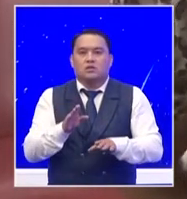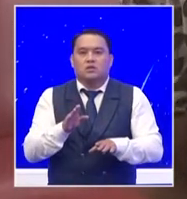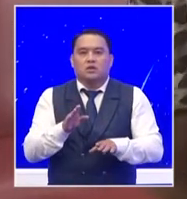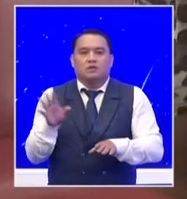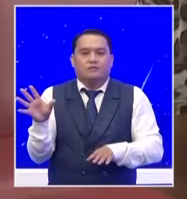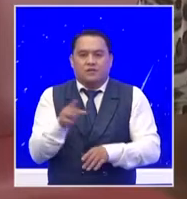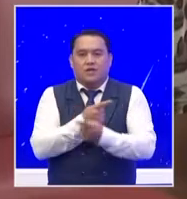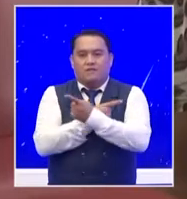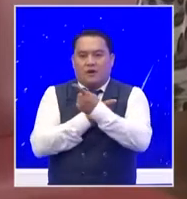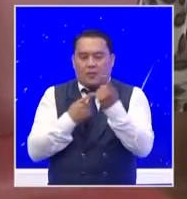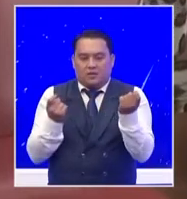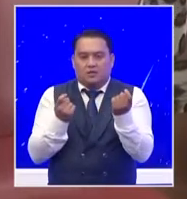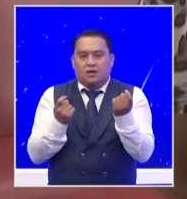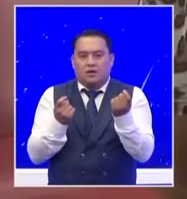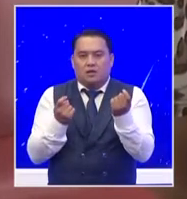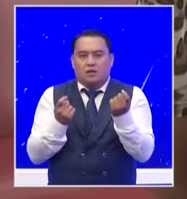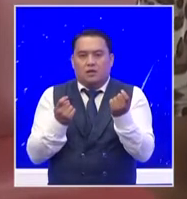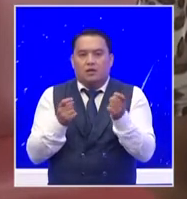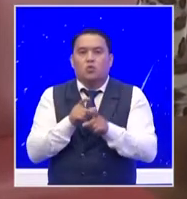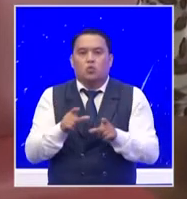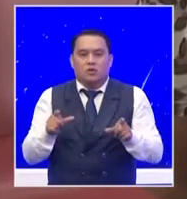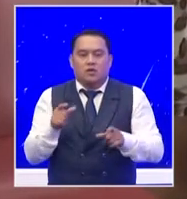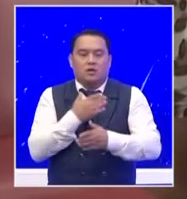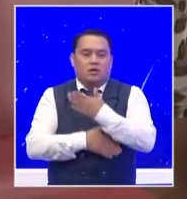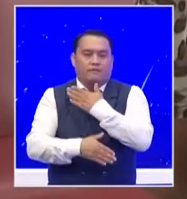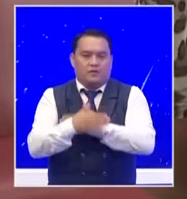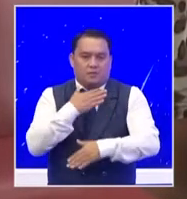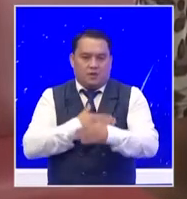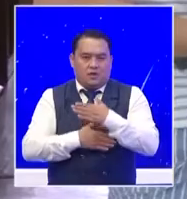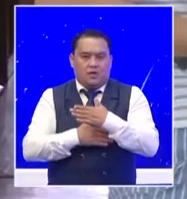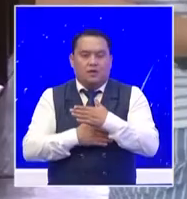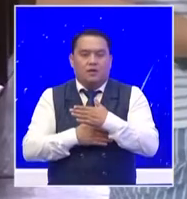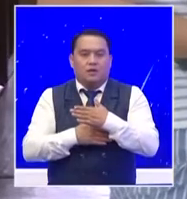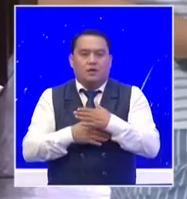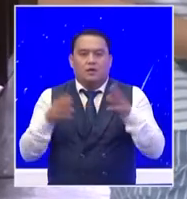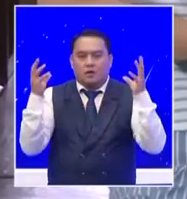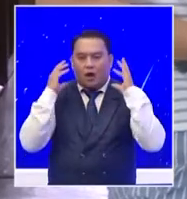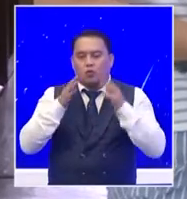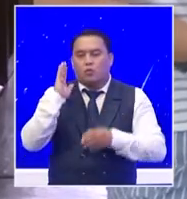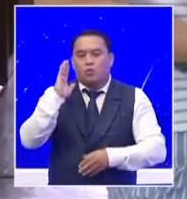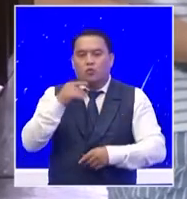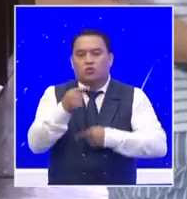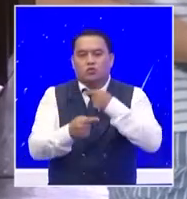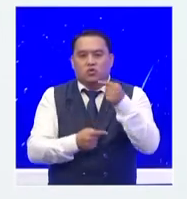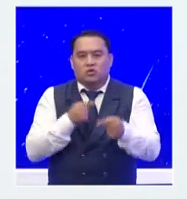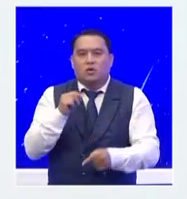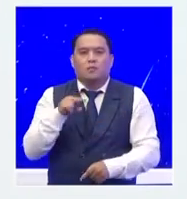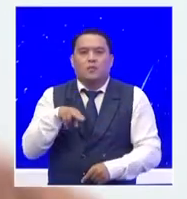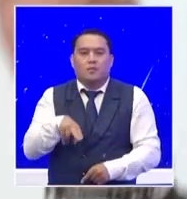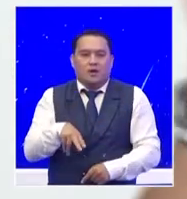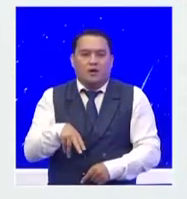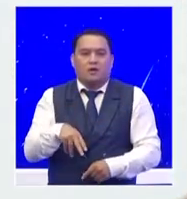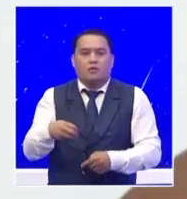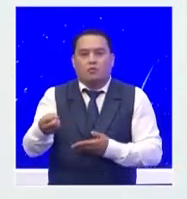вся информация для людей с особыми потребностями. Радио будет функционировать через приложение. Скачать его в